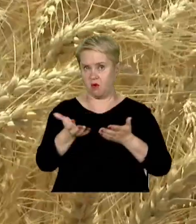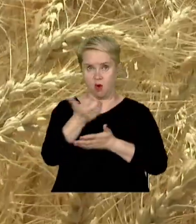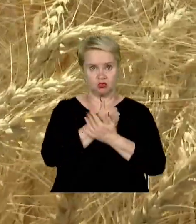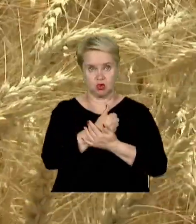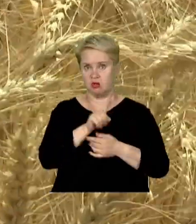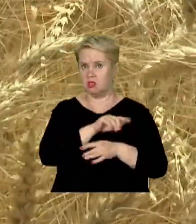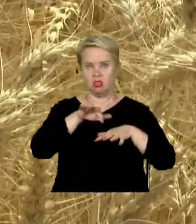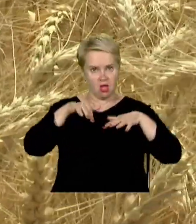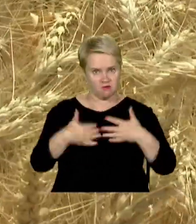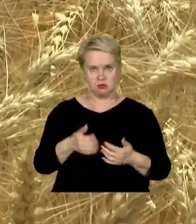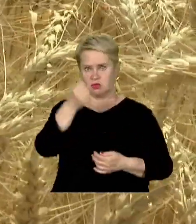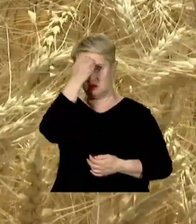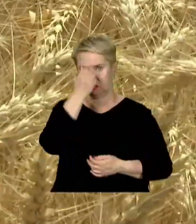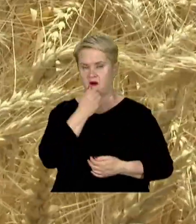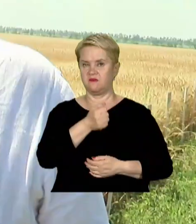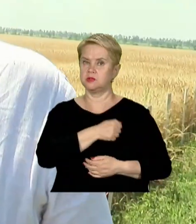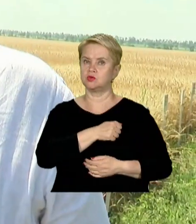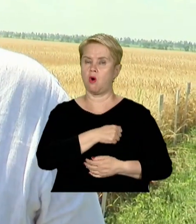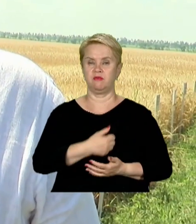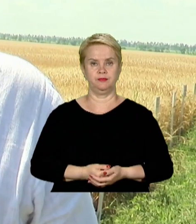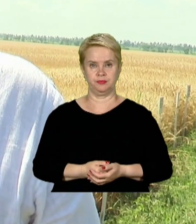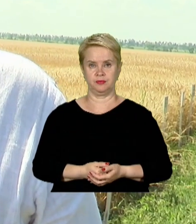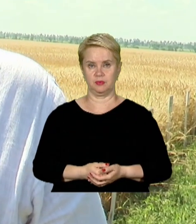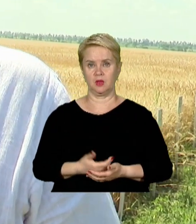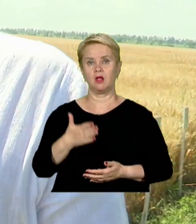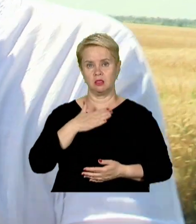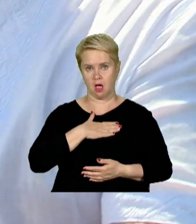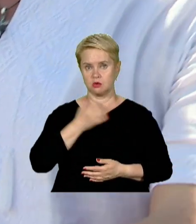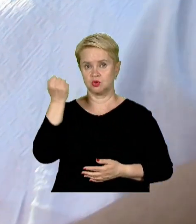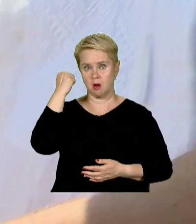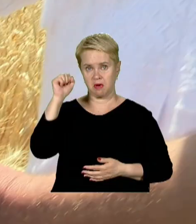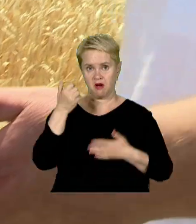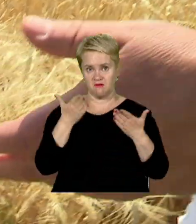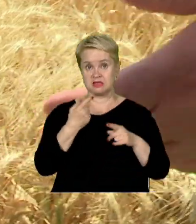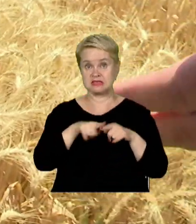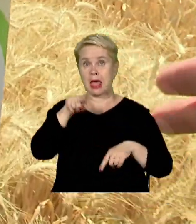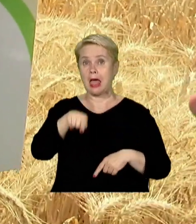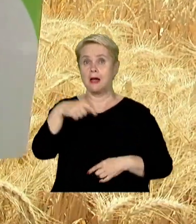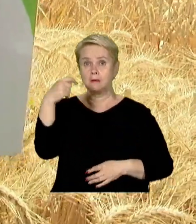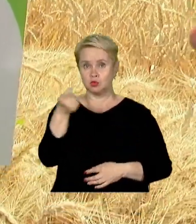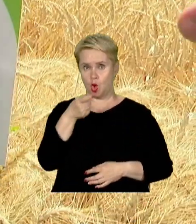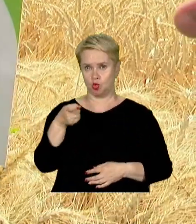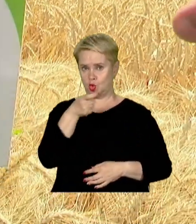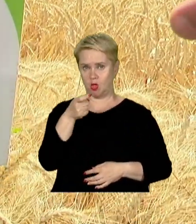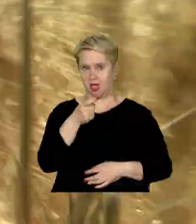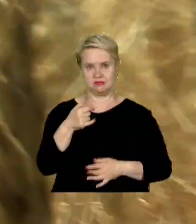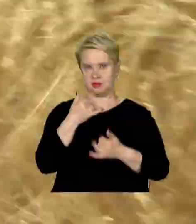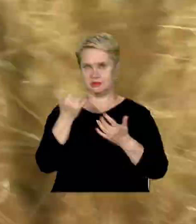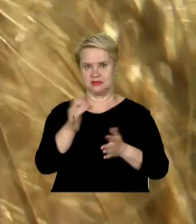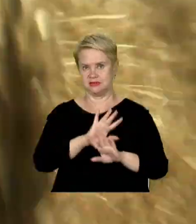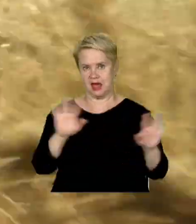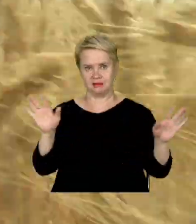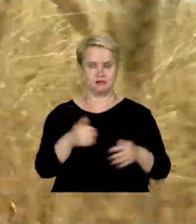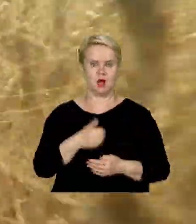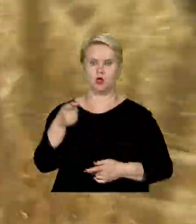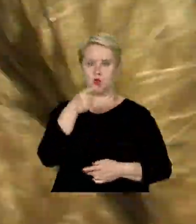І не втомлюються дякувати військовим. Ось вона наша перемога. І це пшениця Донецької досідної станції.